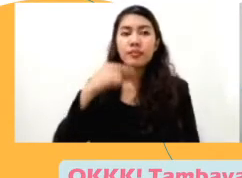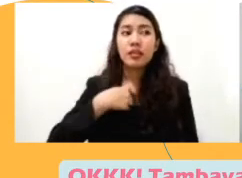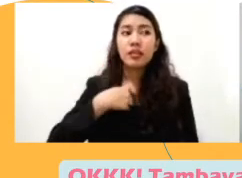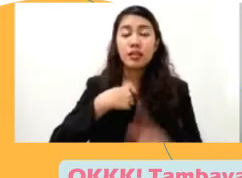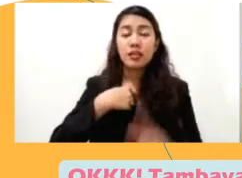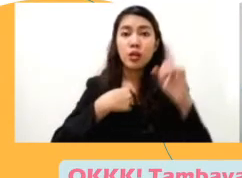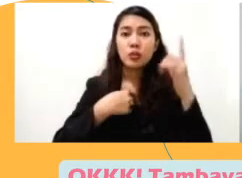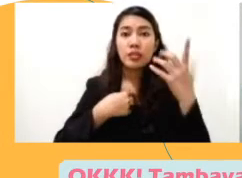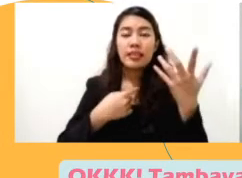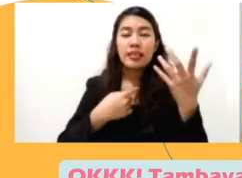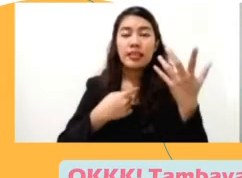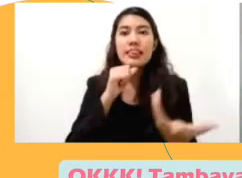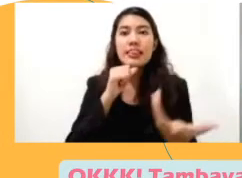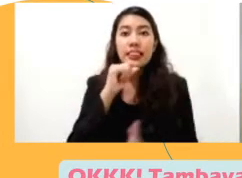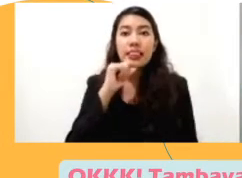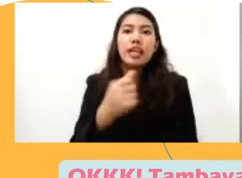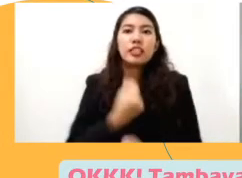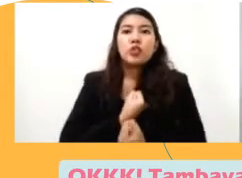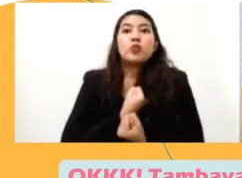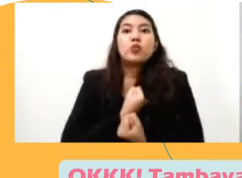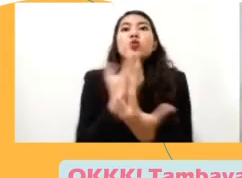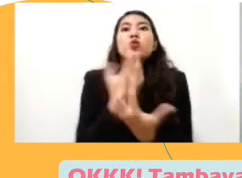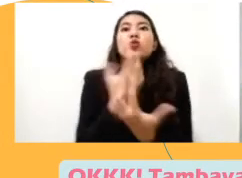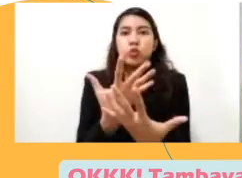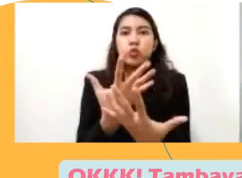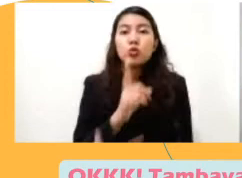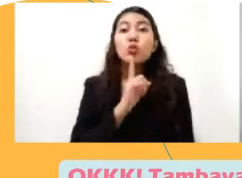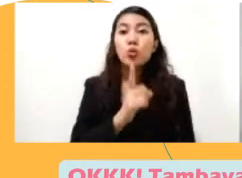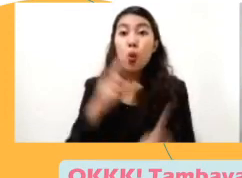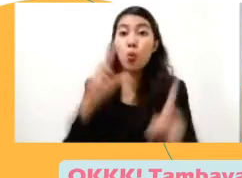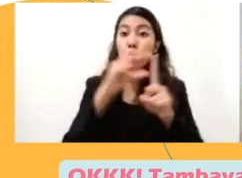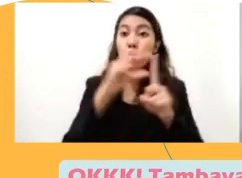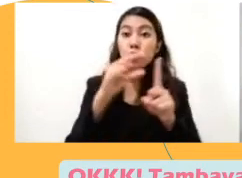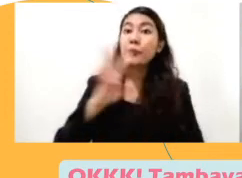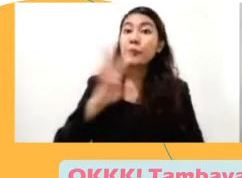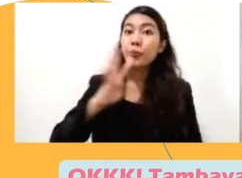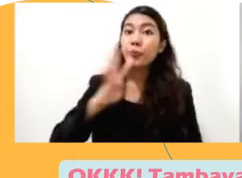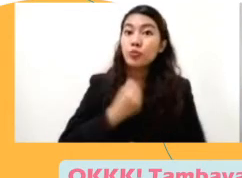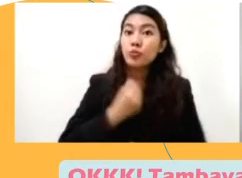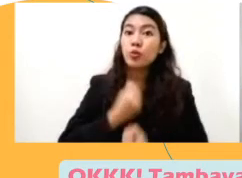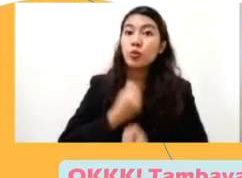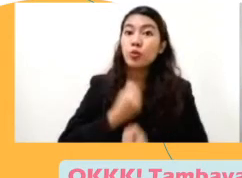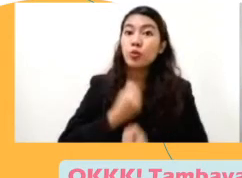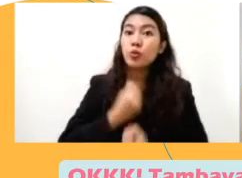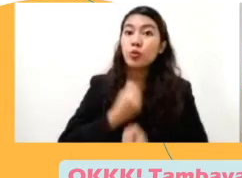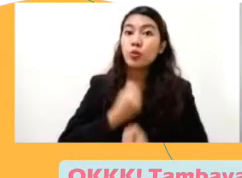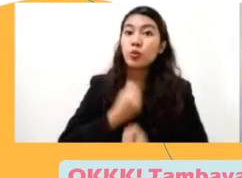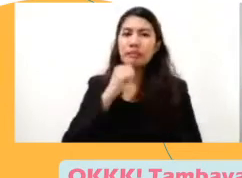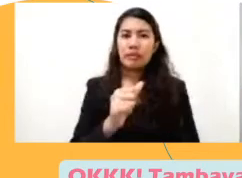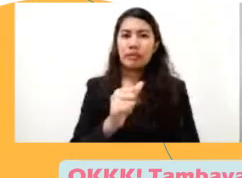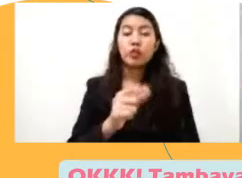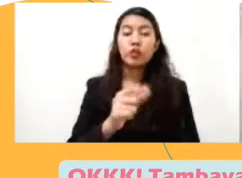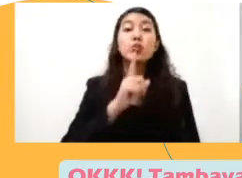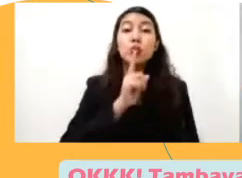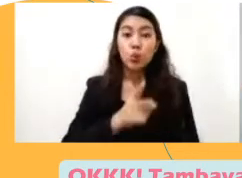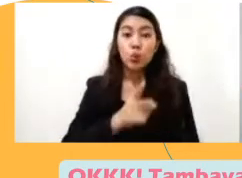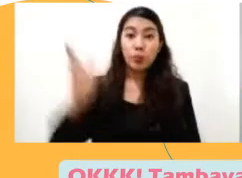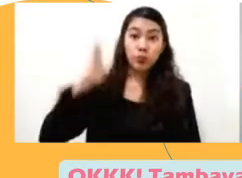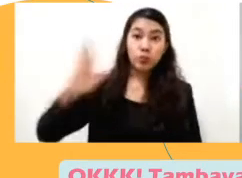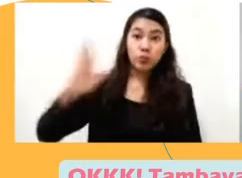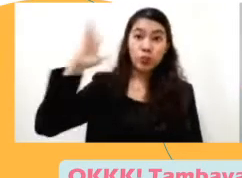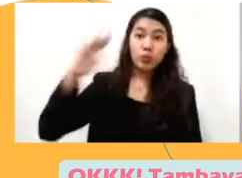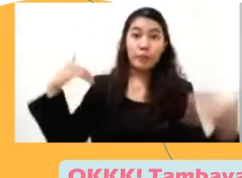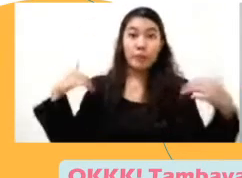hindi ako expressive na tao verbally. Lalo na lang nararamdaman ko. So, nung bata ako, ang nakatulong sa akin ay ang